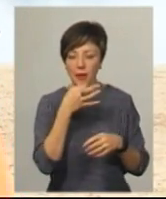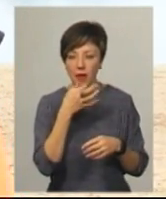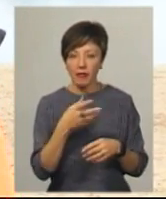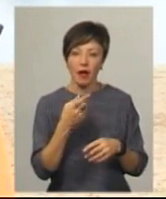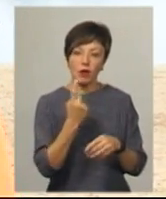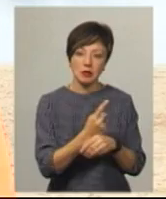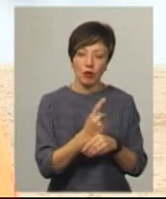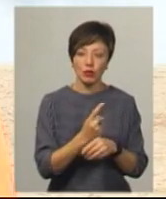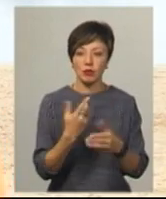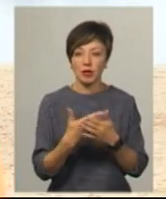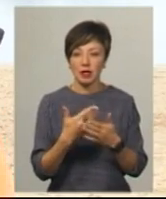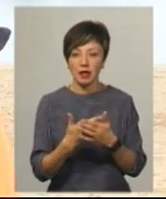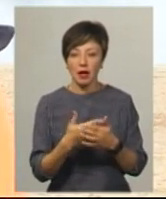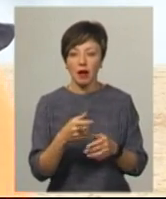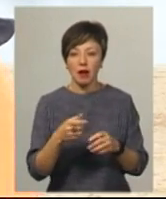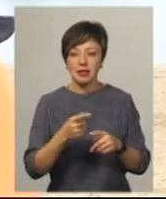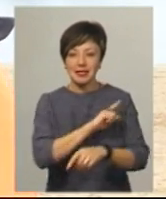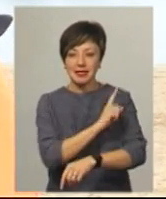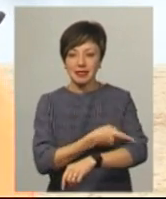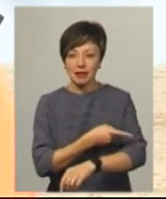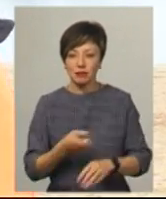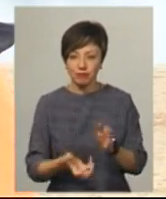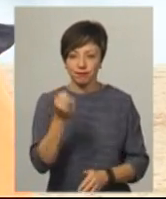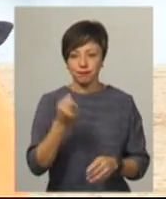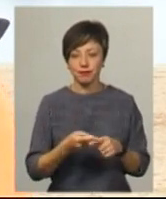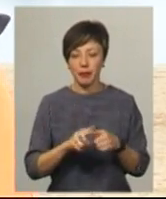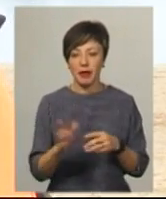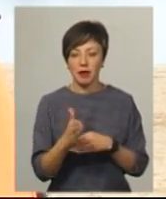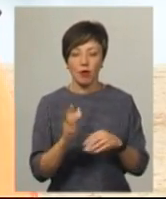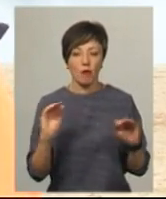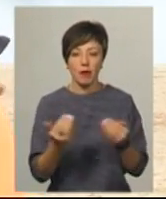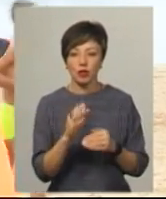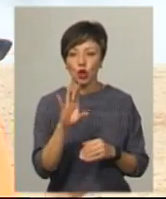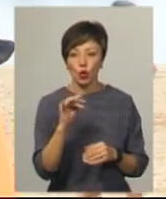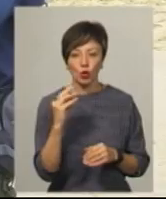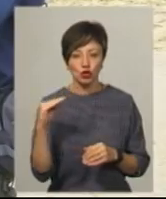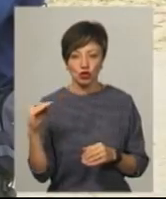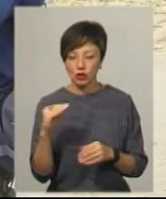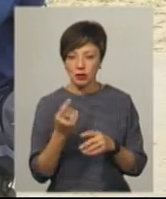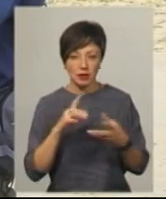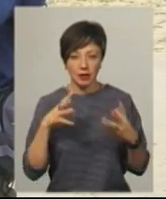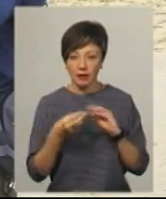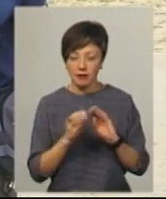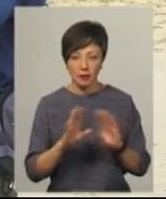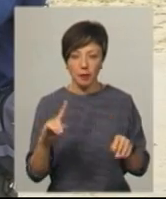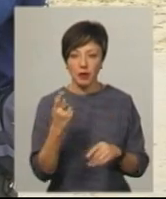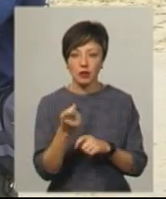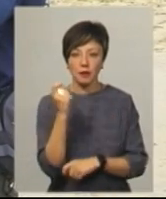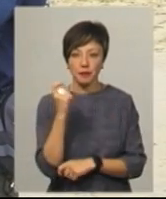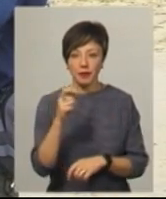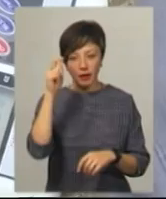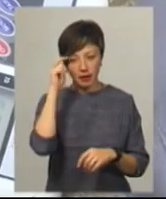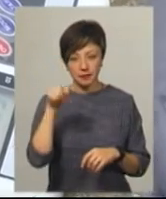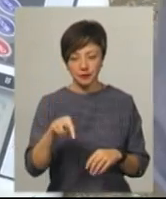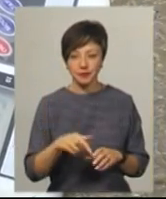одні заборонено там багрити рибу, є певні обмеження, наприклад, саме йорш, він не йде в залік. Першу рибу витягує Олександр